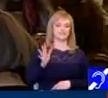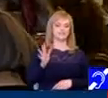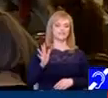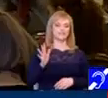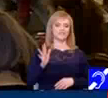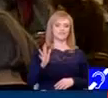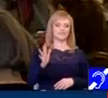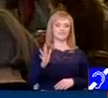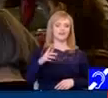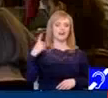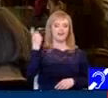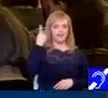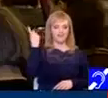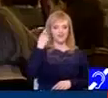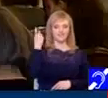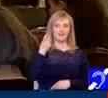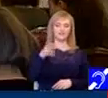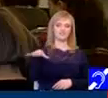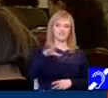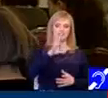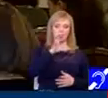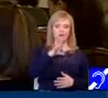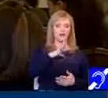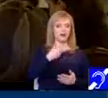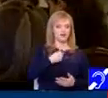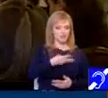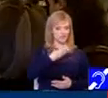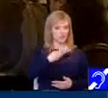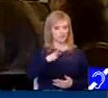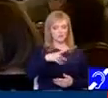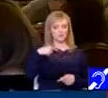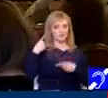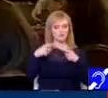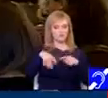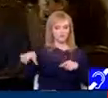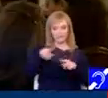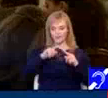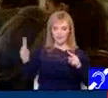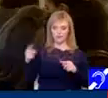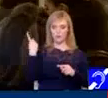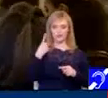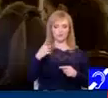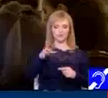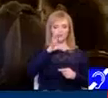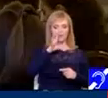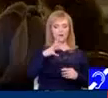Acum proprietarii își doresc căței care să arate bine tot timpul anului și